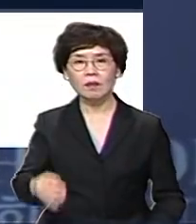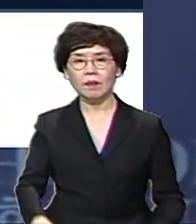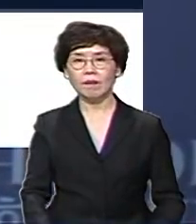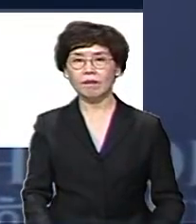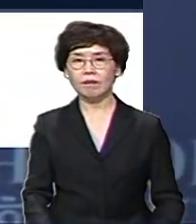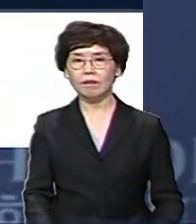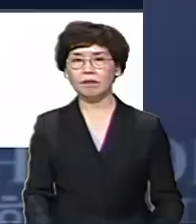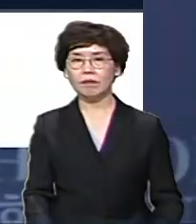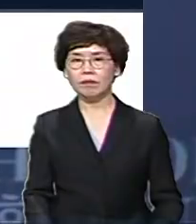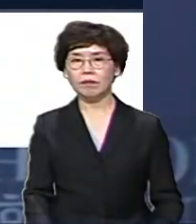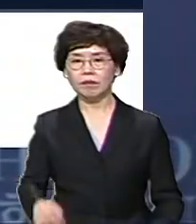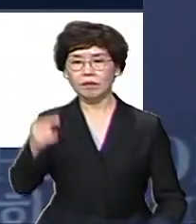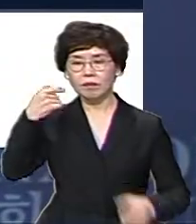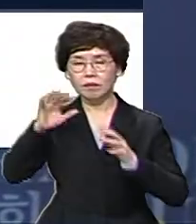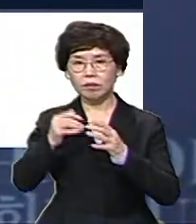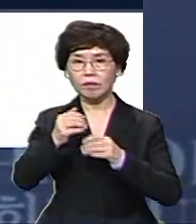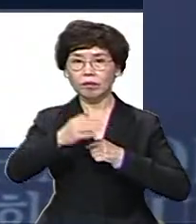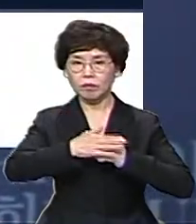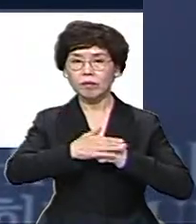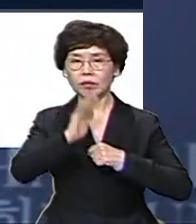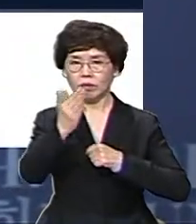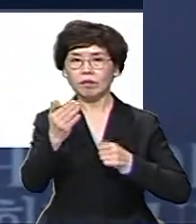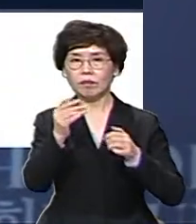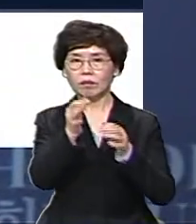질문은 중국이